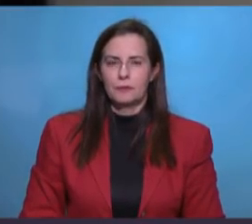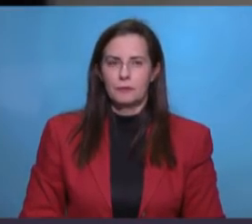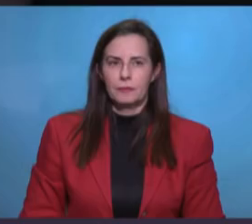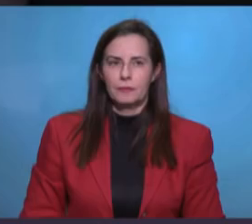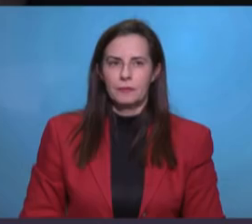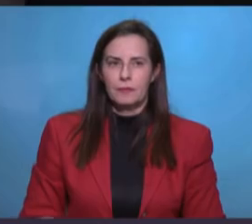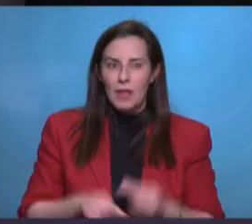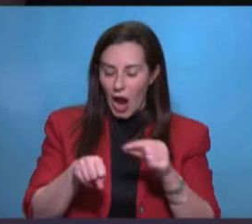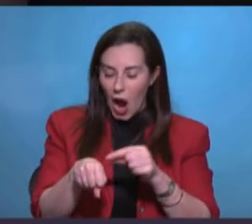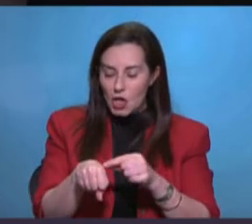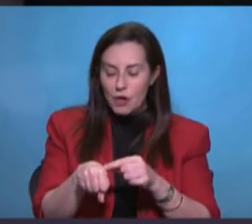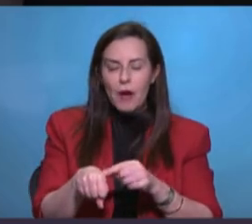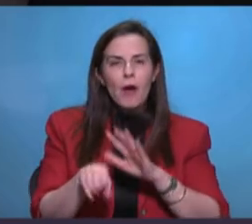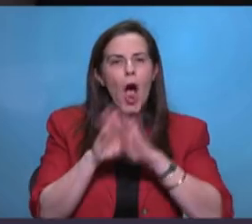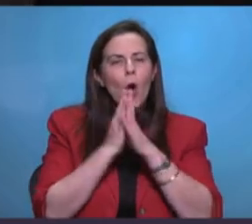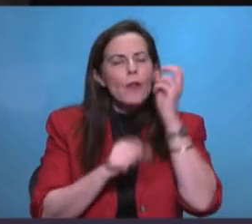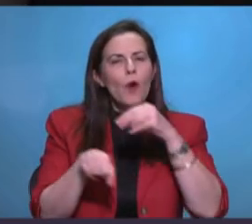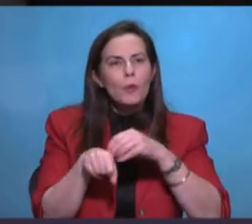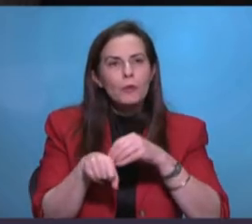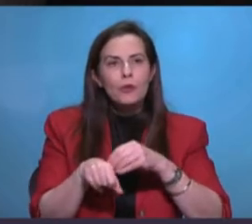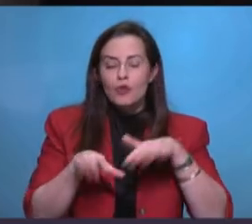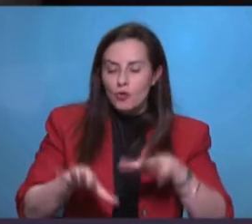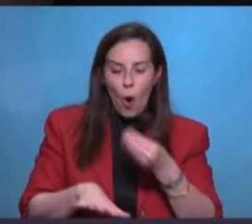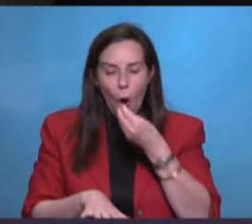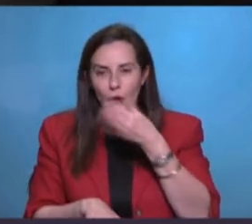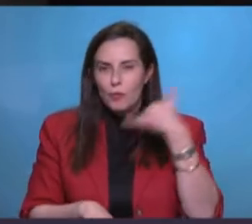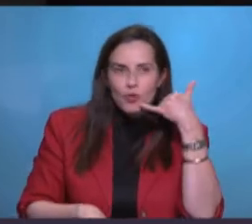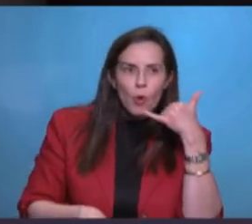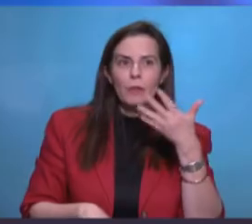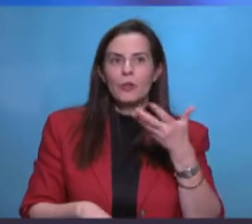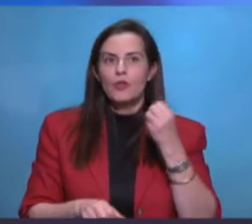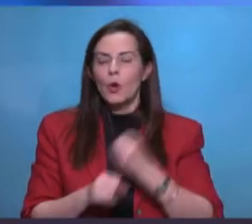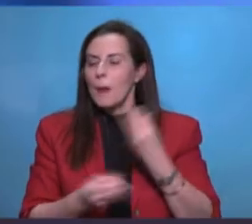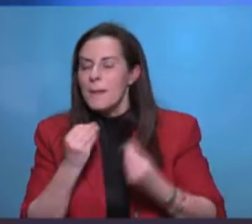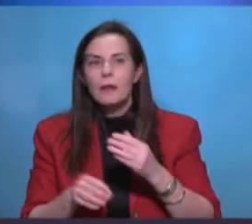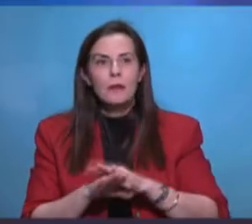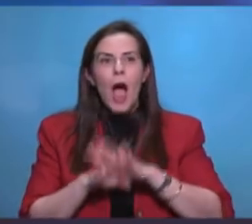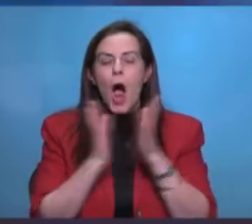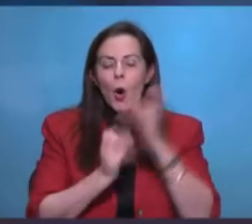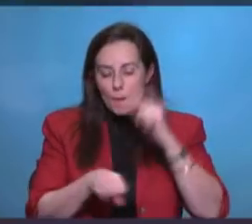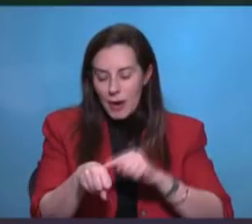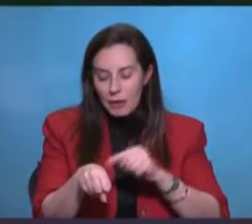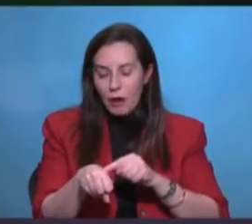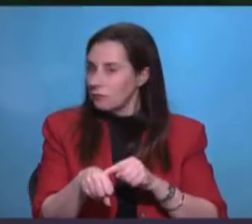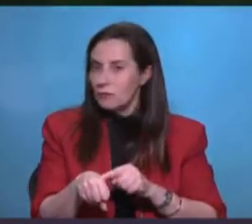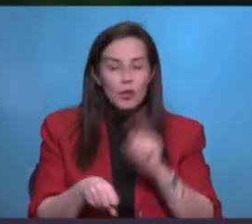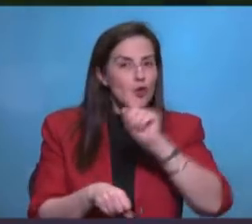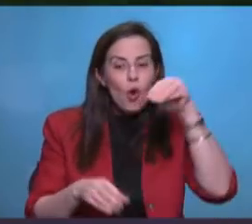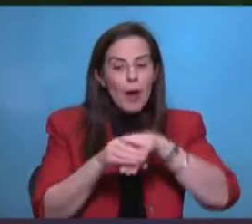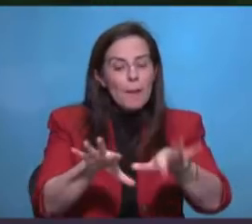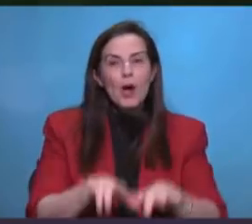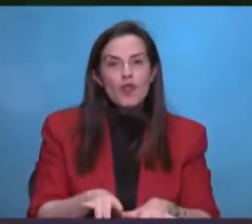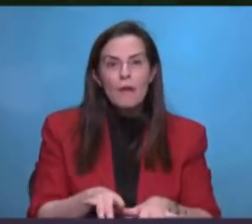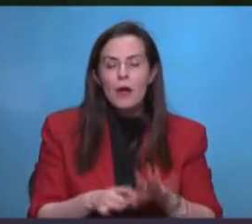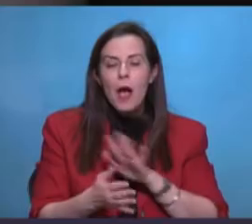השבב הזה כל הזמן אוסף עליך מידע. כשאתה ישן, כשאתה אוכל, כשאתה בשירותים, כשאתה עושה סקס, המון מידע שעד עכשיו לא היה קיים בעולם הדיגיטלי,